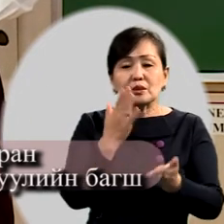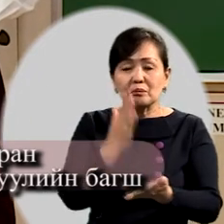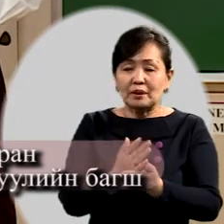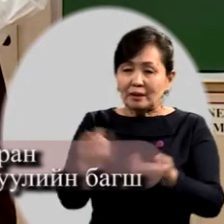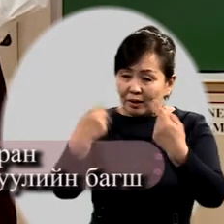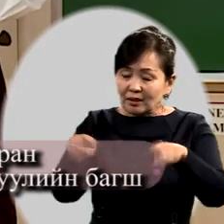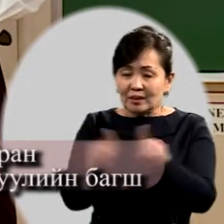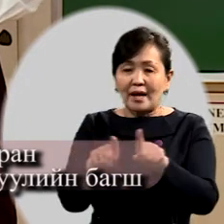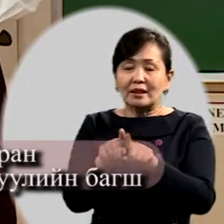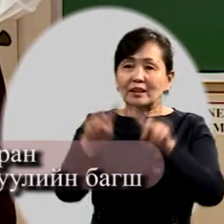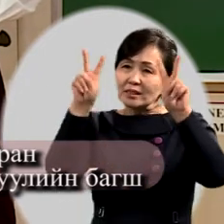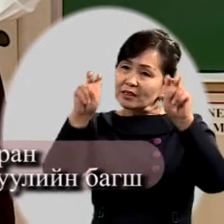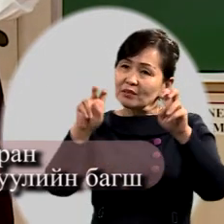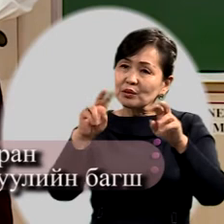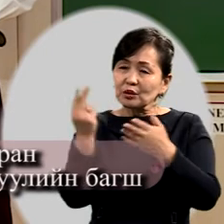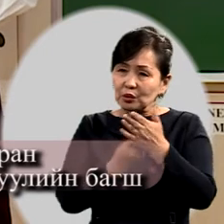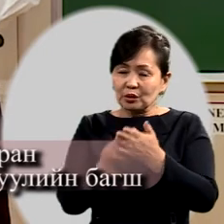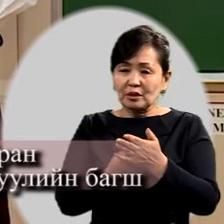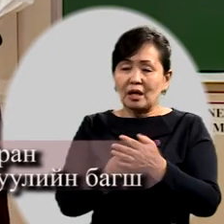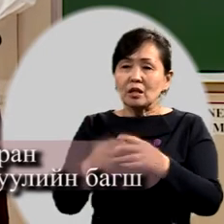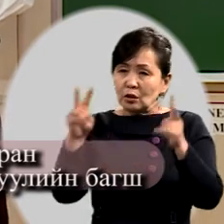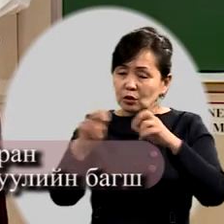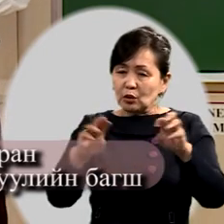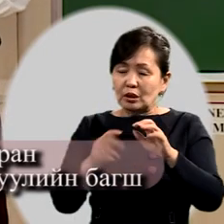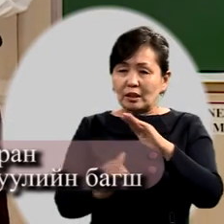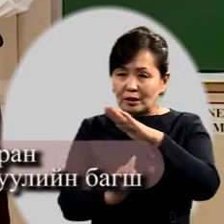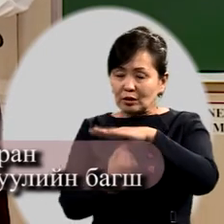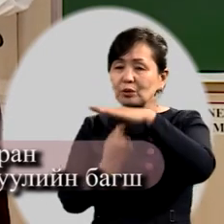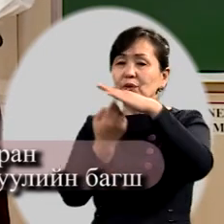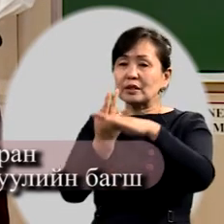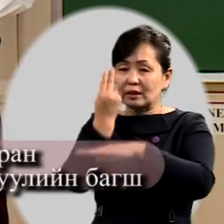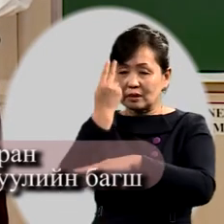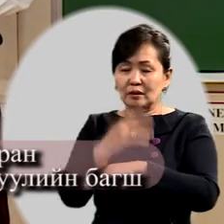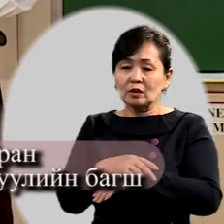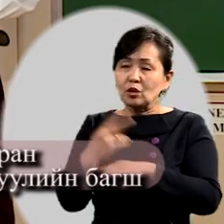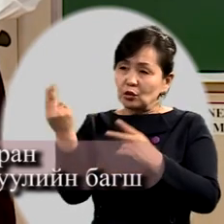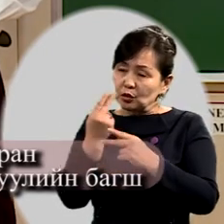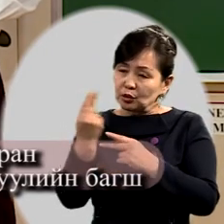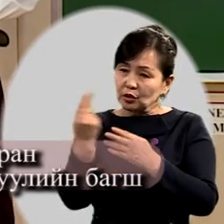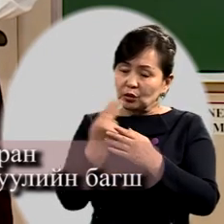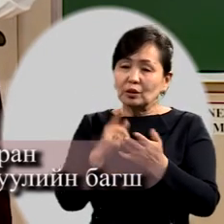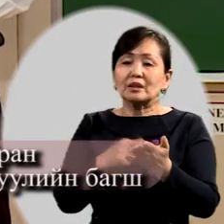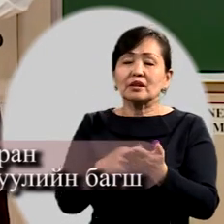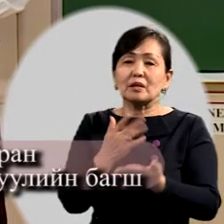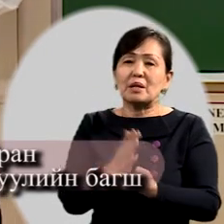Осылай тақырыптық сурет салғанда сендер де ақпаратқа сүйене отырып сызуларың